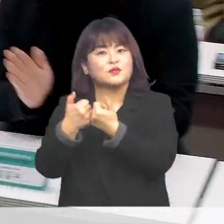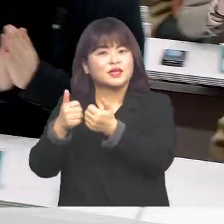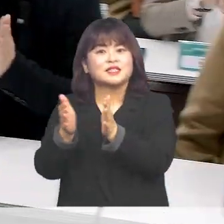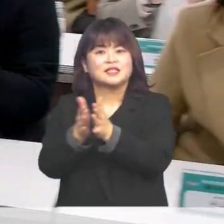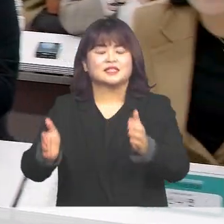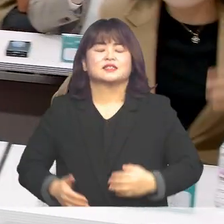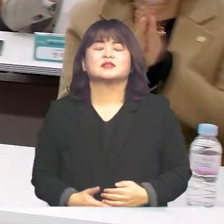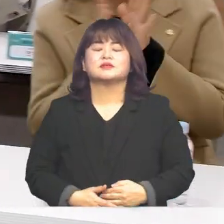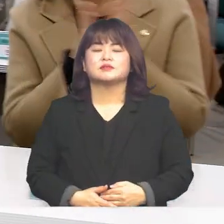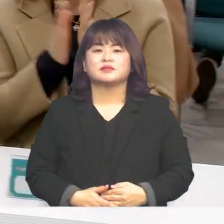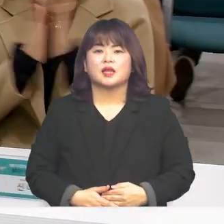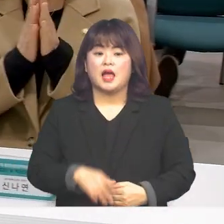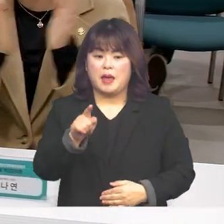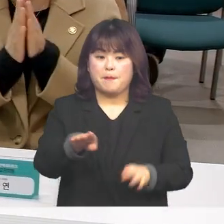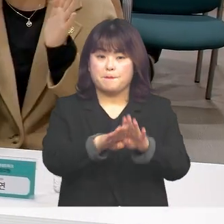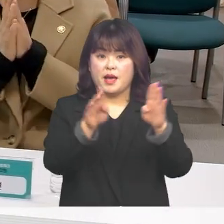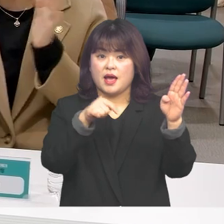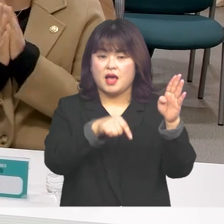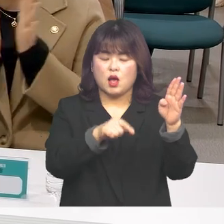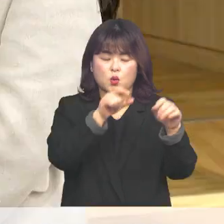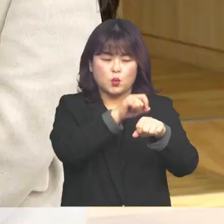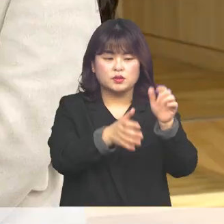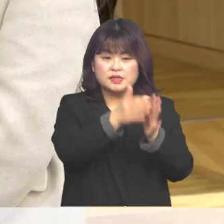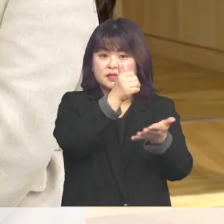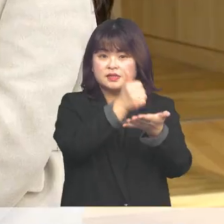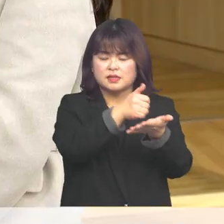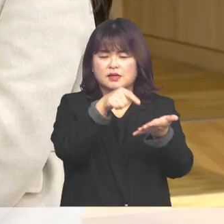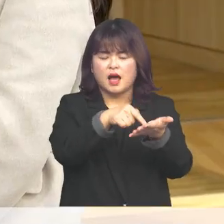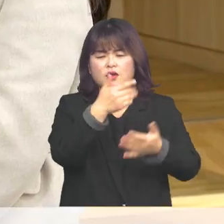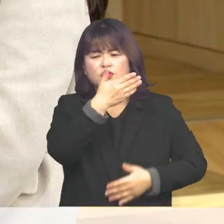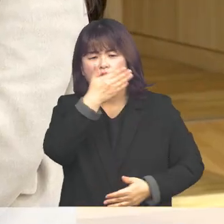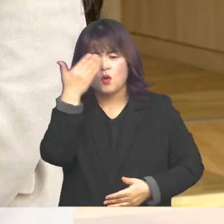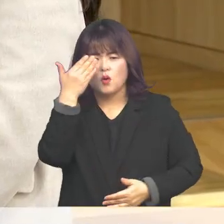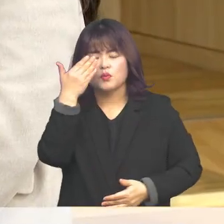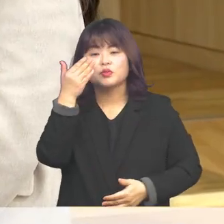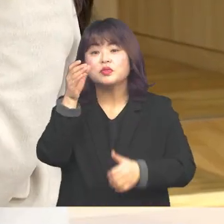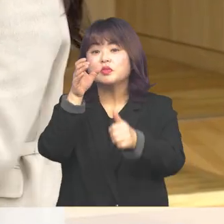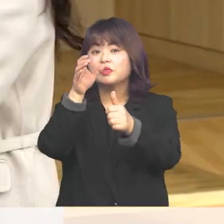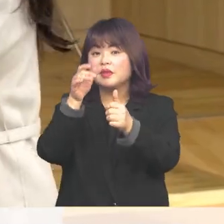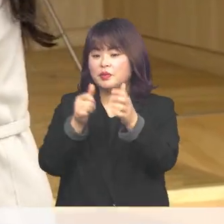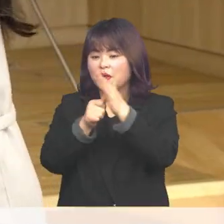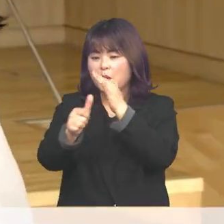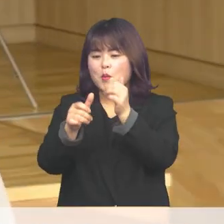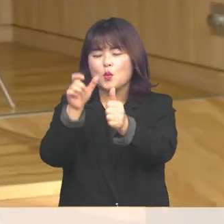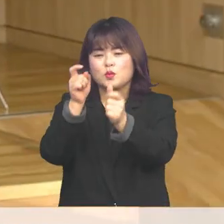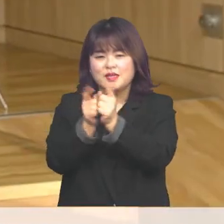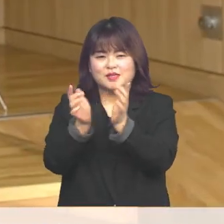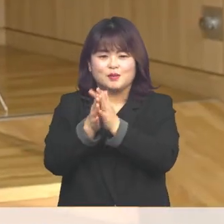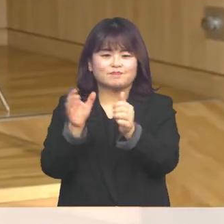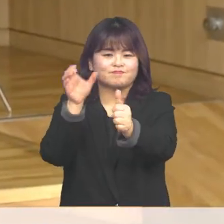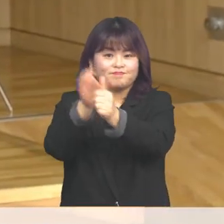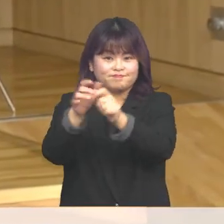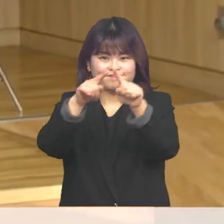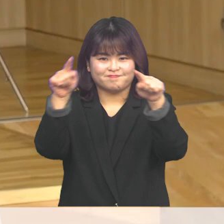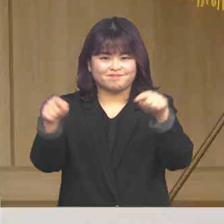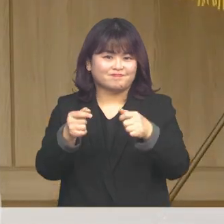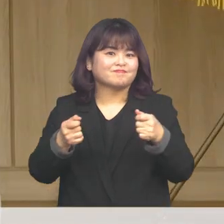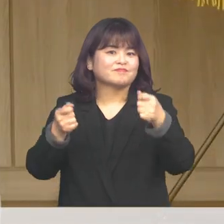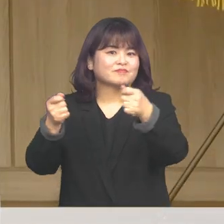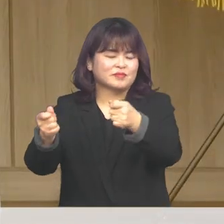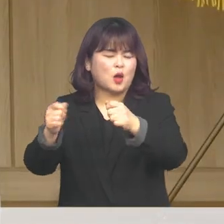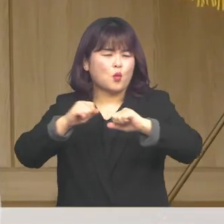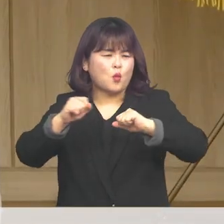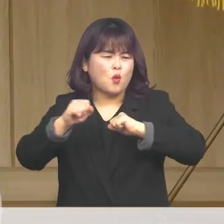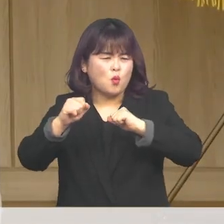미팅을 개최했습니다. 이날 발대식에서 이상일 시장은 청년 대표에게 위촉장을 직접 전달하고 창의적이고